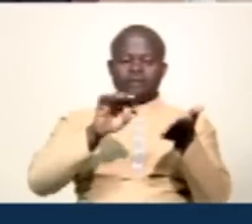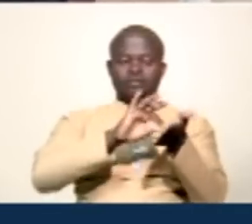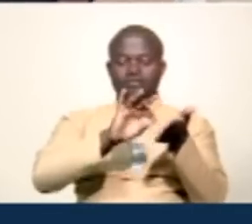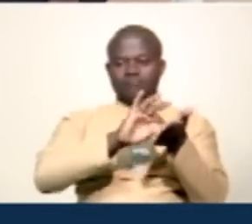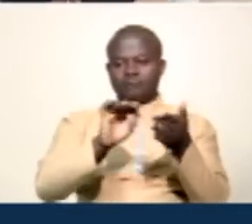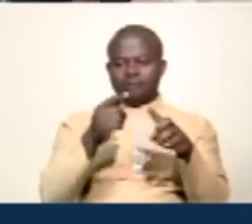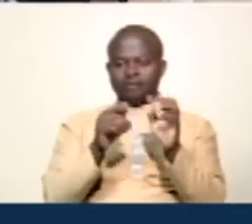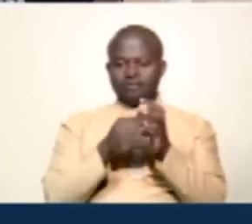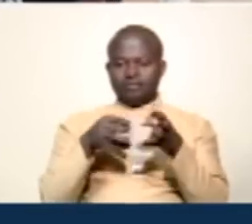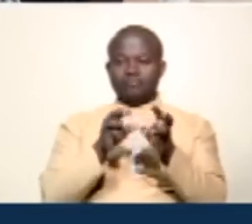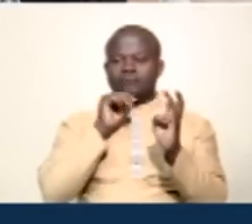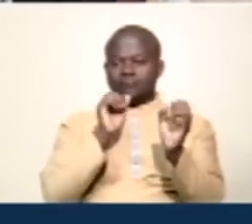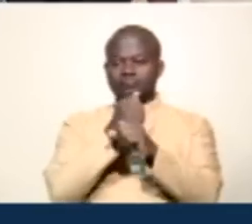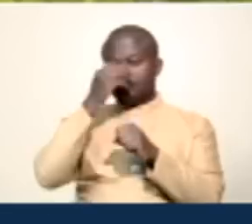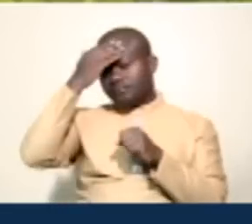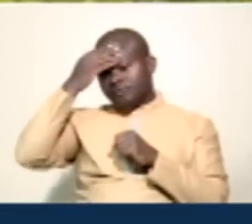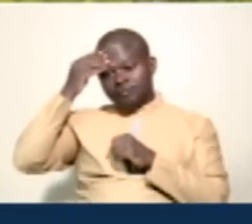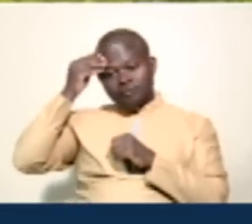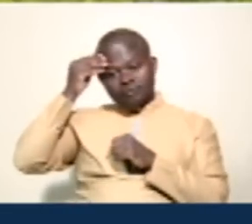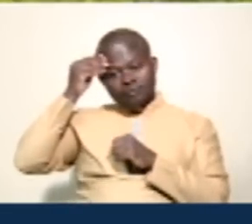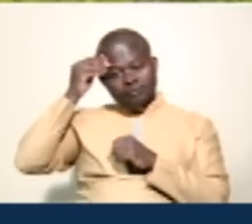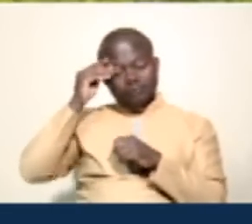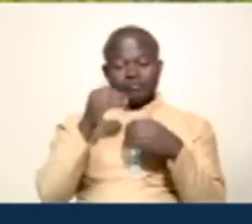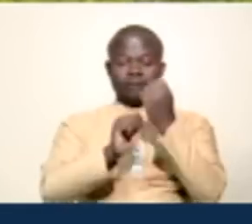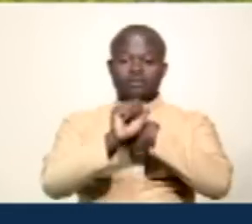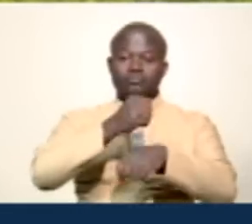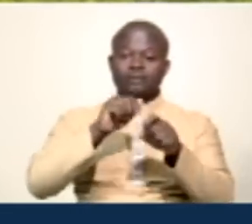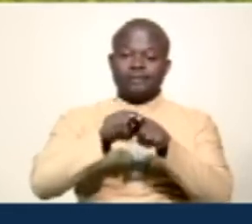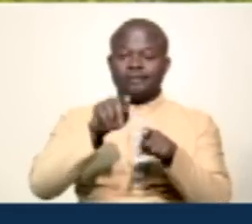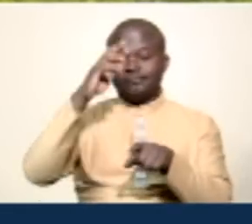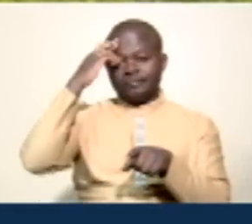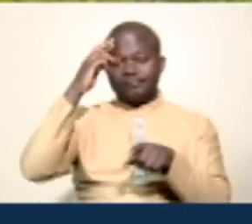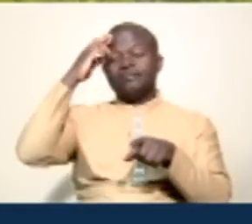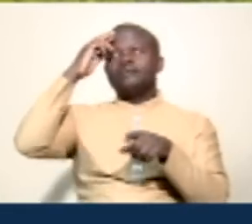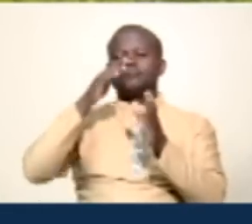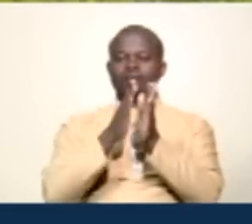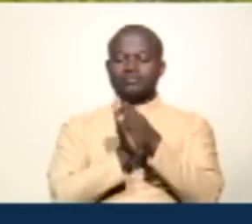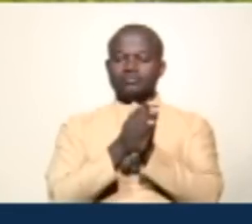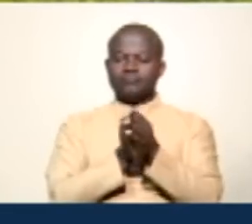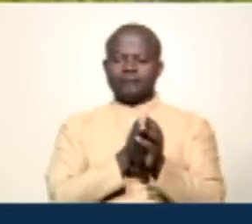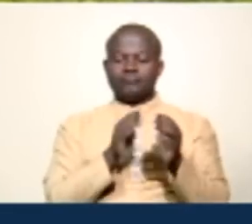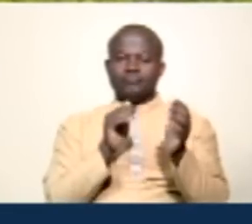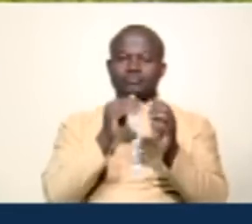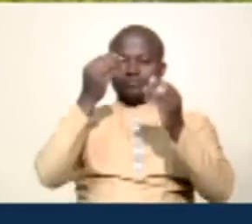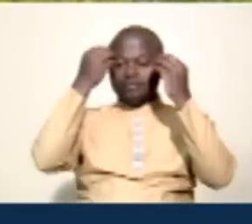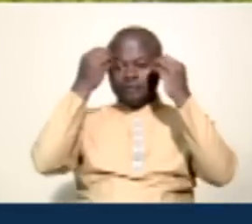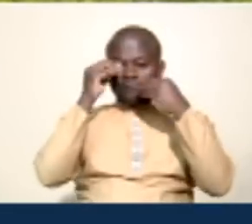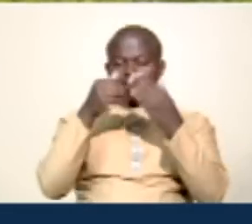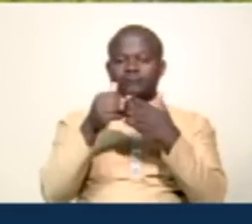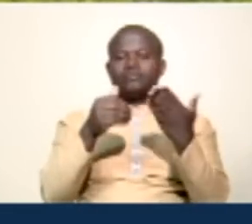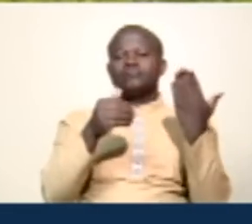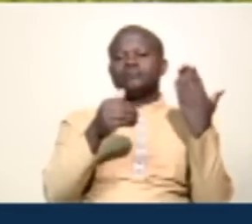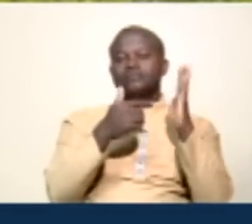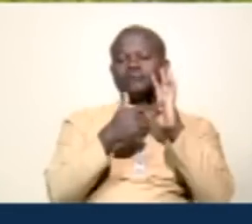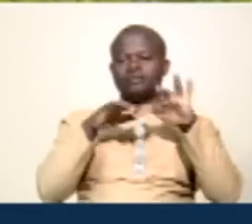kwandikwa ku buryo adashobora kwibagirana. Uretse igikorwa nk'icyo kwibuka no kwibukiranya amateka, tugakuramo inyigisho, tugakuramo